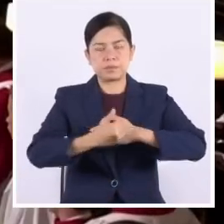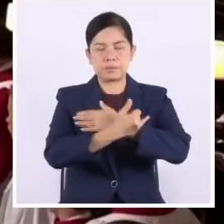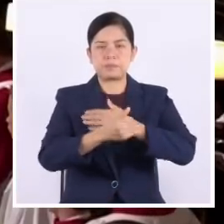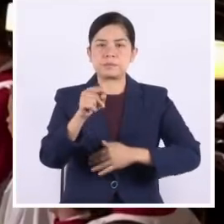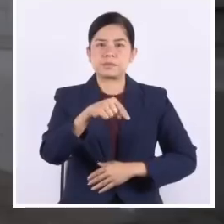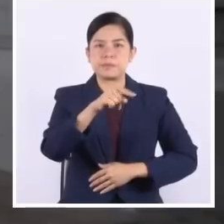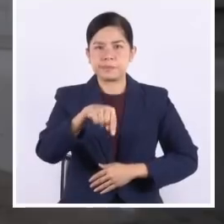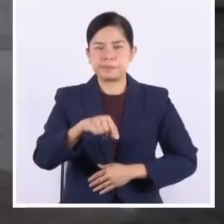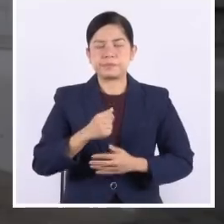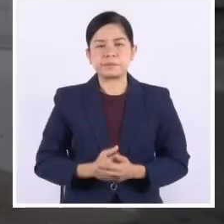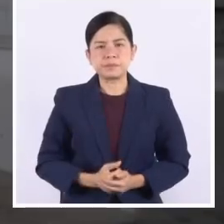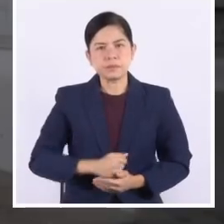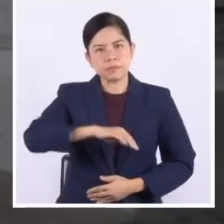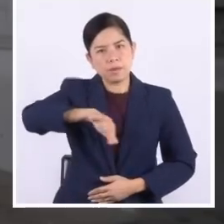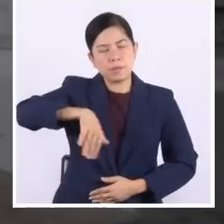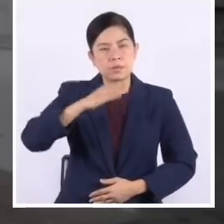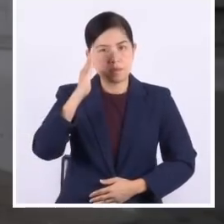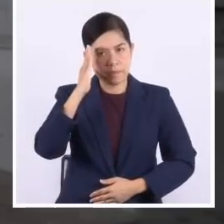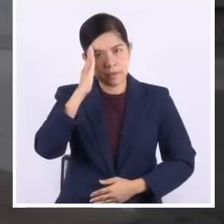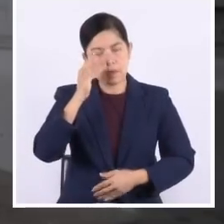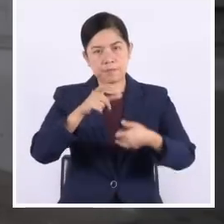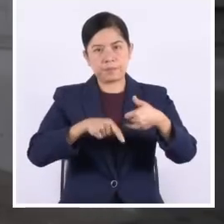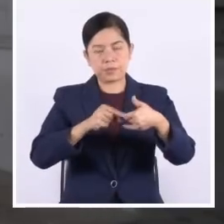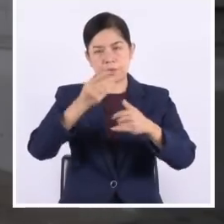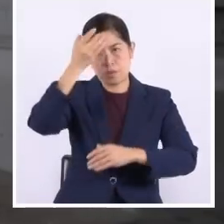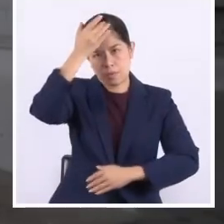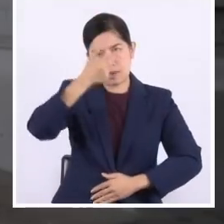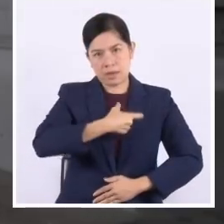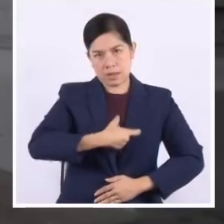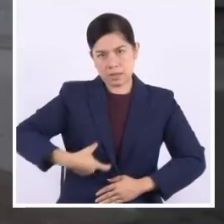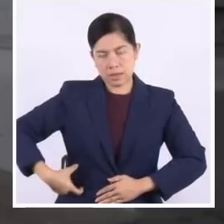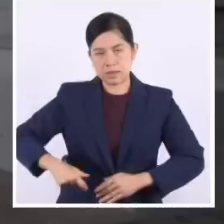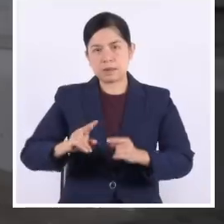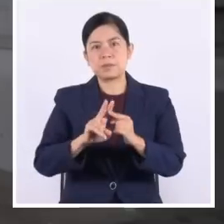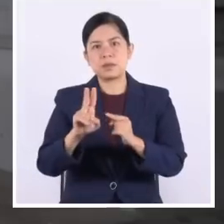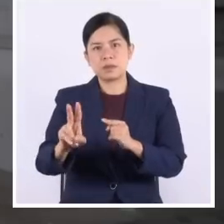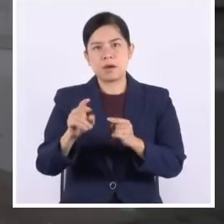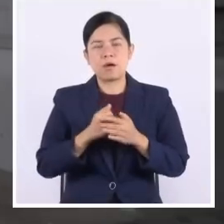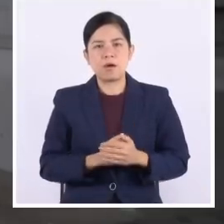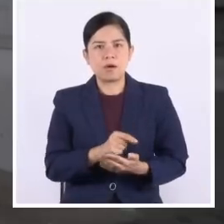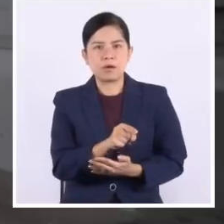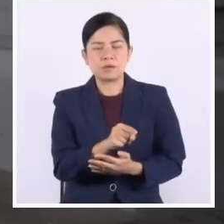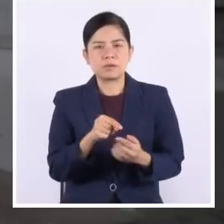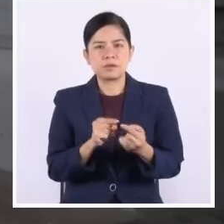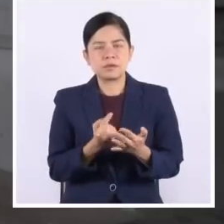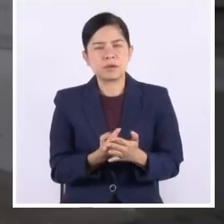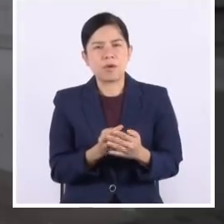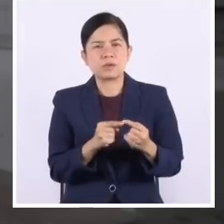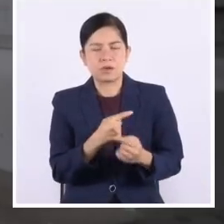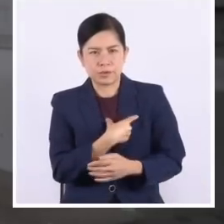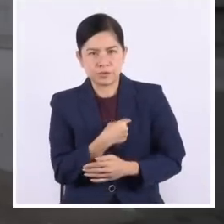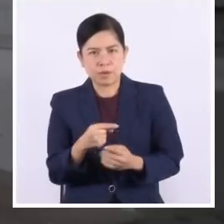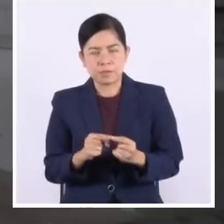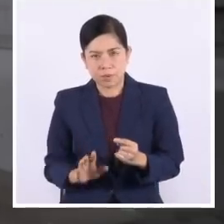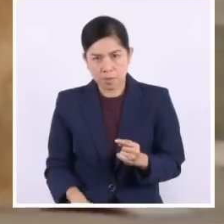อย่างที่ทราบกันดีค่ะว่าสมเด็จพระราชินีนาถอลิซาเบธที่ 2ท่านทรงโปรดปรานสุนัขพันธุ์คอร์กี้นะคะซึ่งทาง